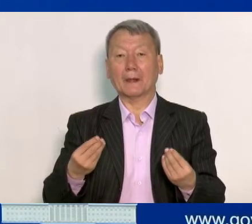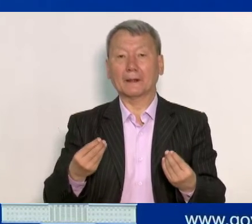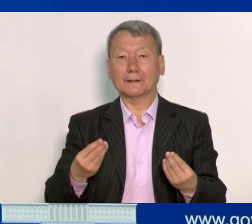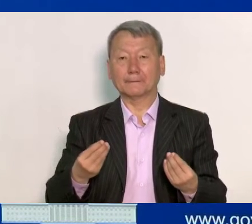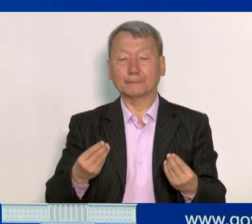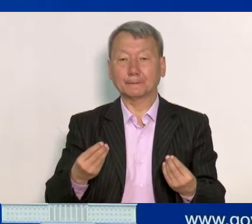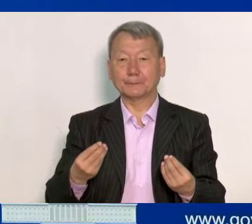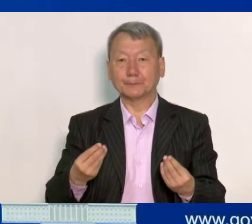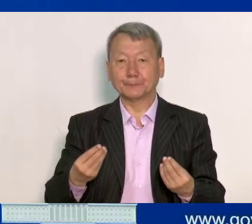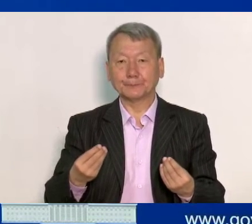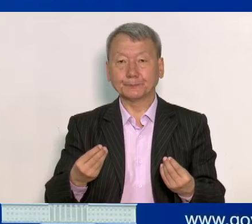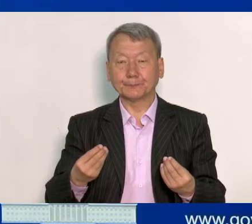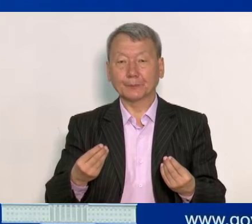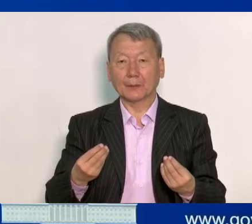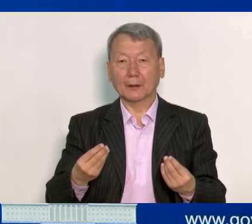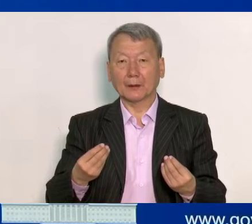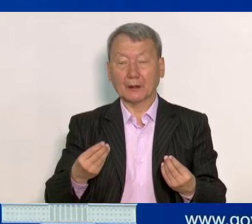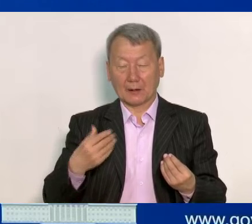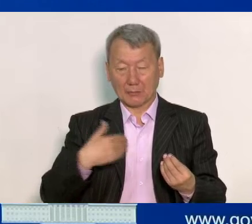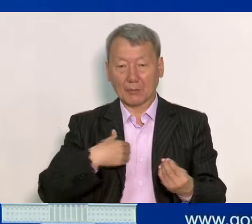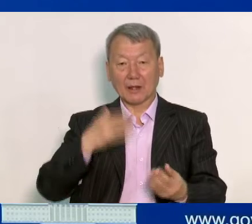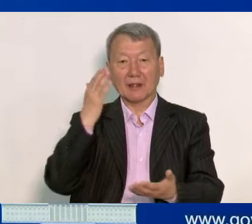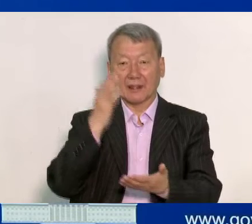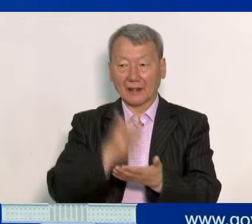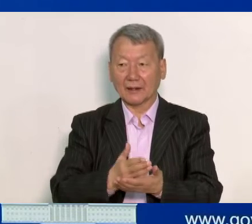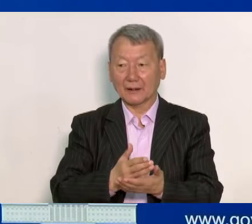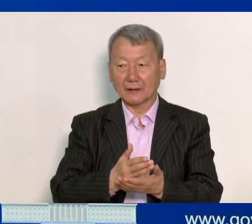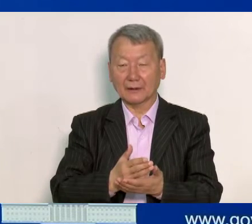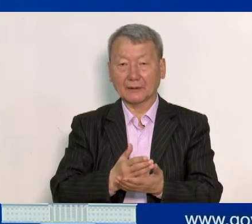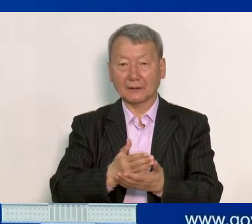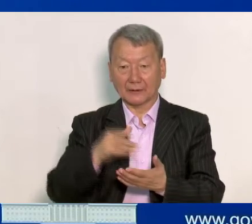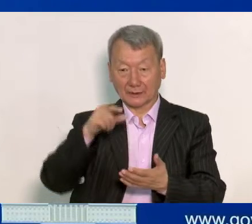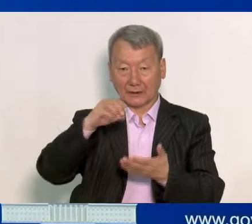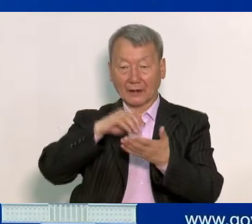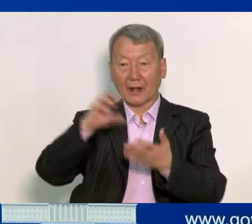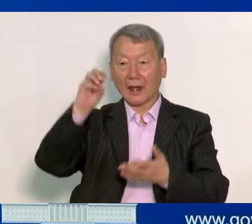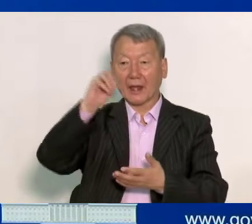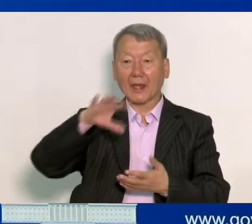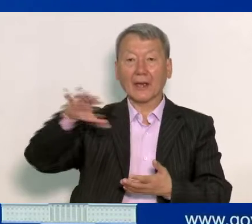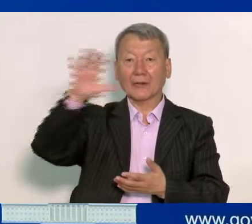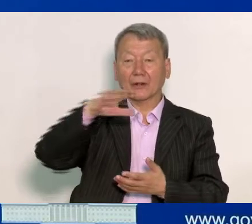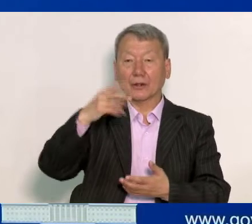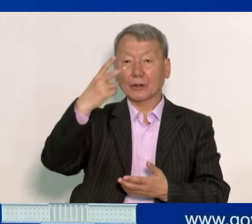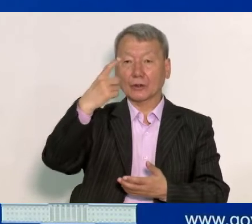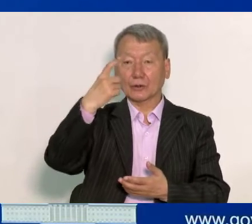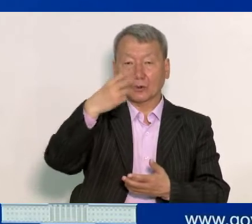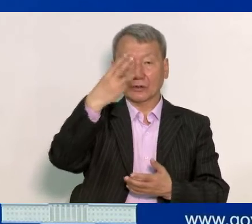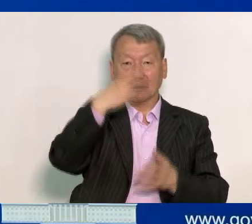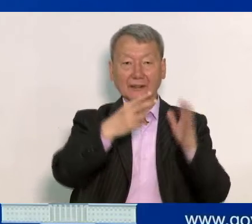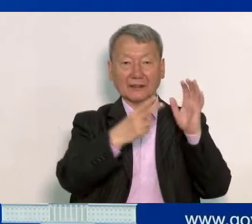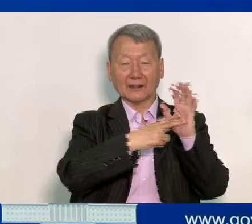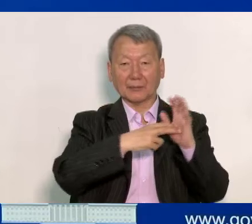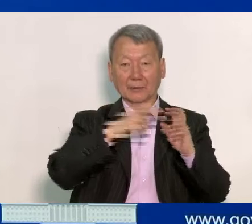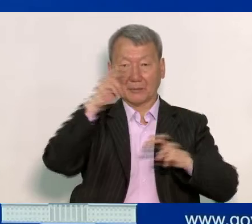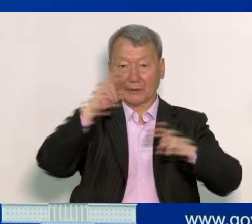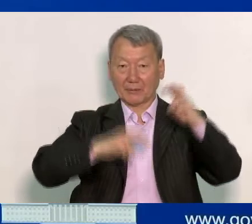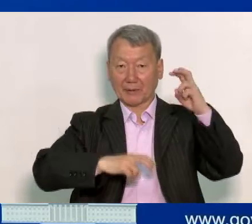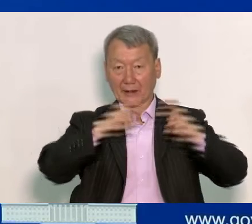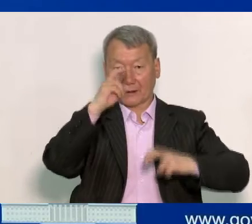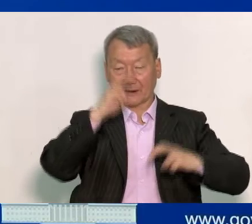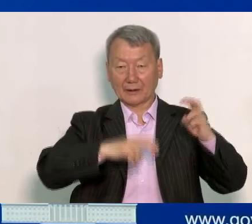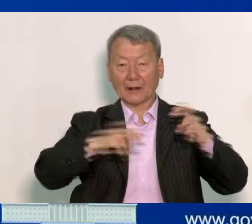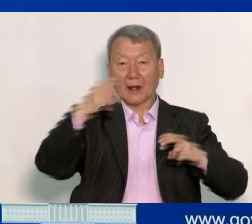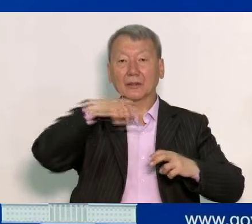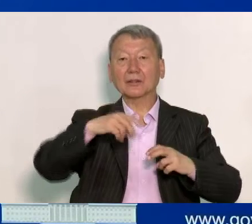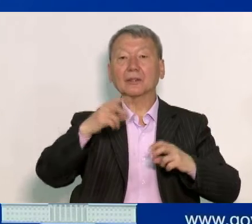день мы имеем в реестре Евразес 137 предприятий.